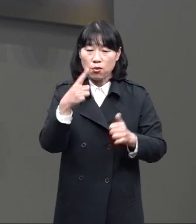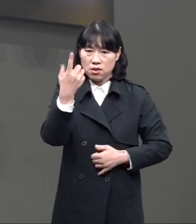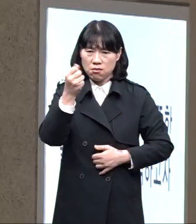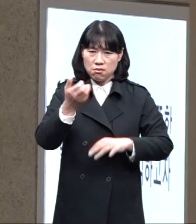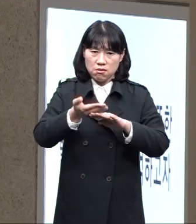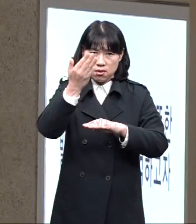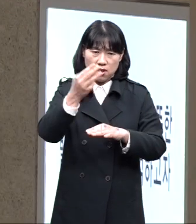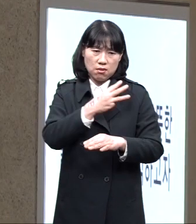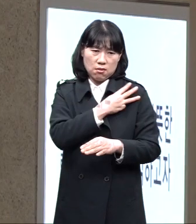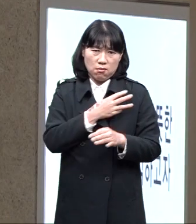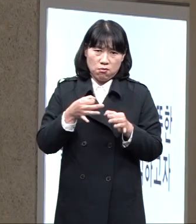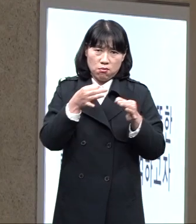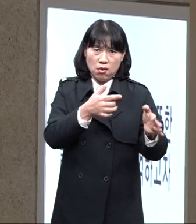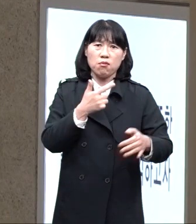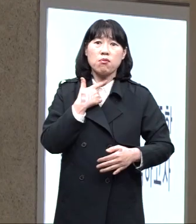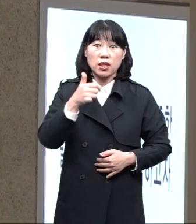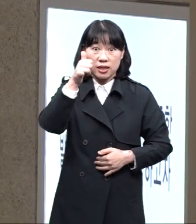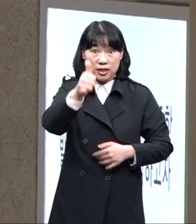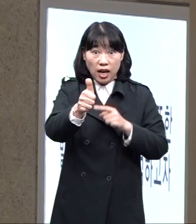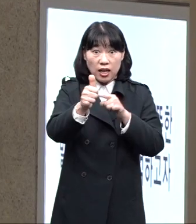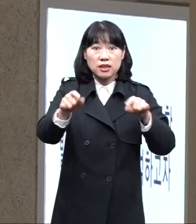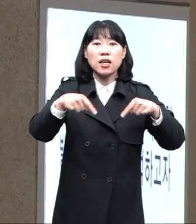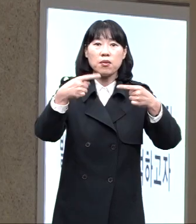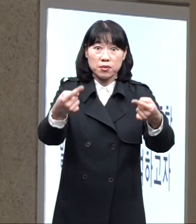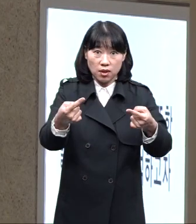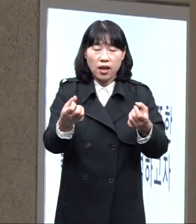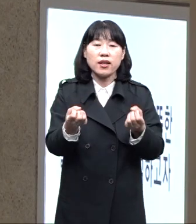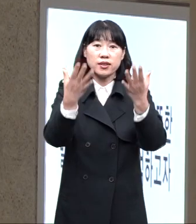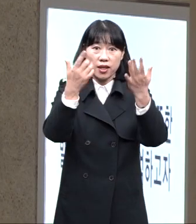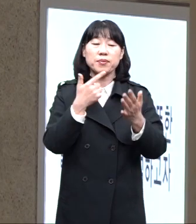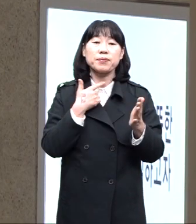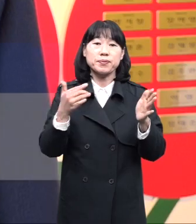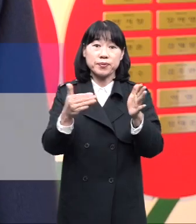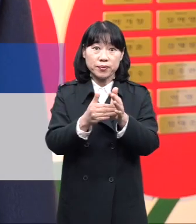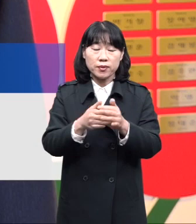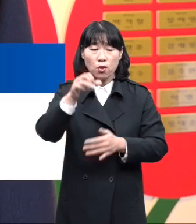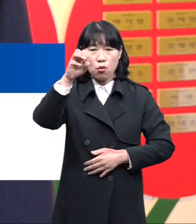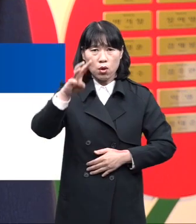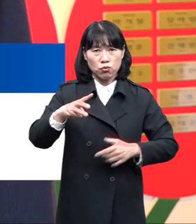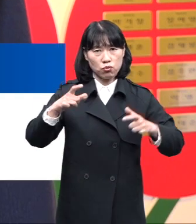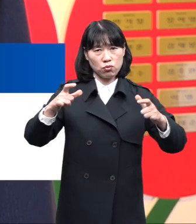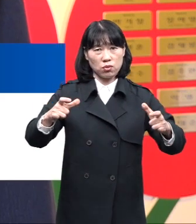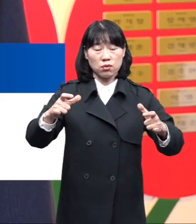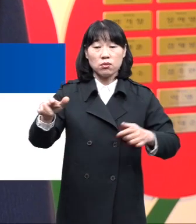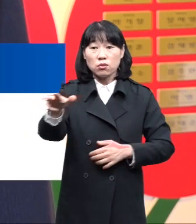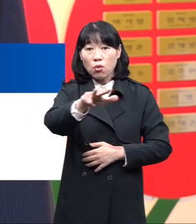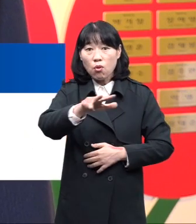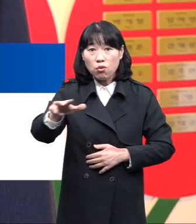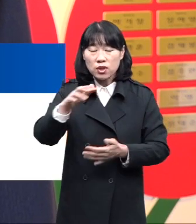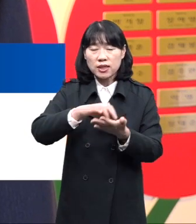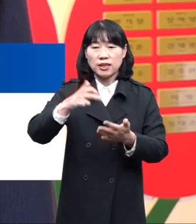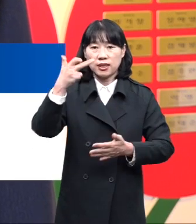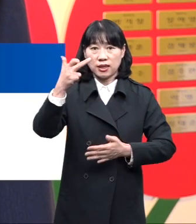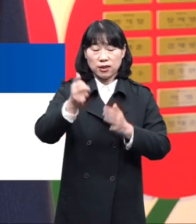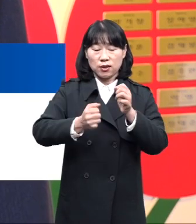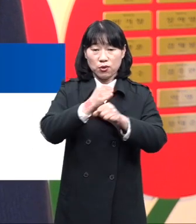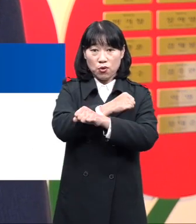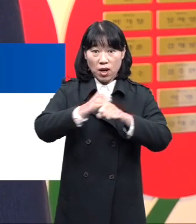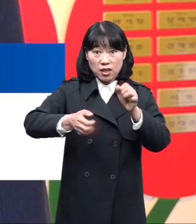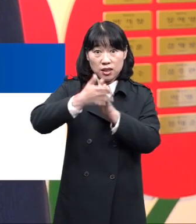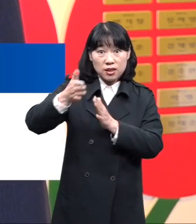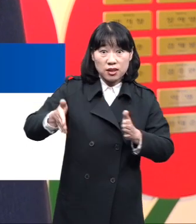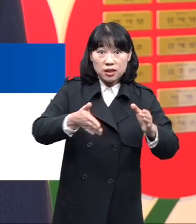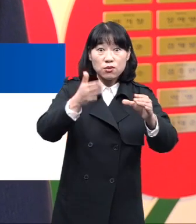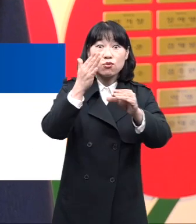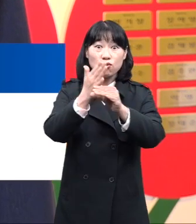광주 아너소사이어티 회장 등이 참석한 가운데 진행됐습니다. 광주가 전국의 17개